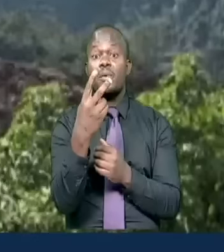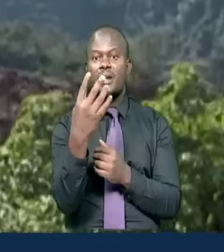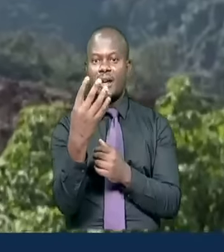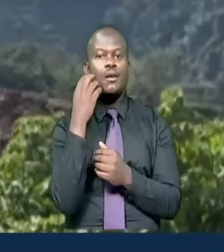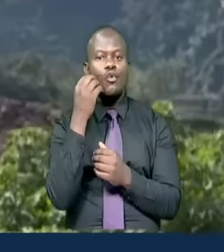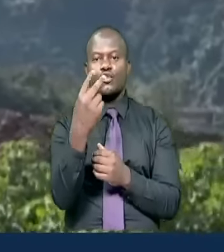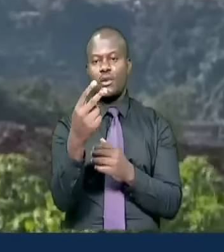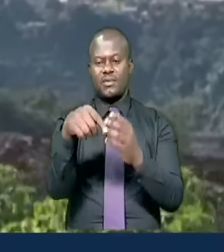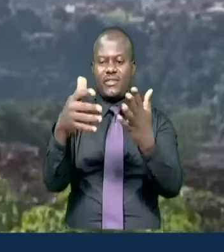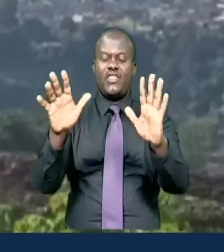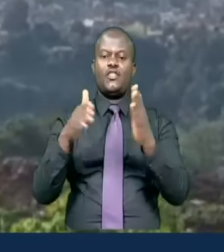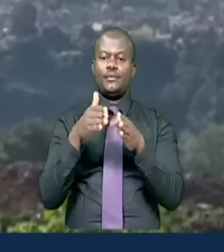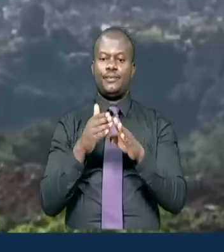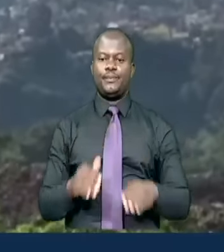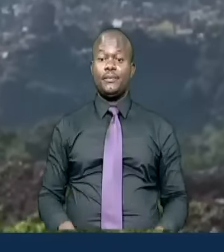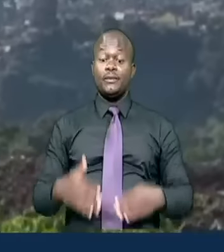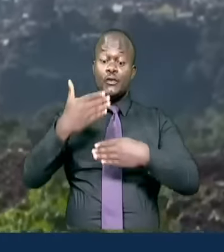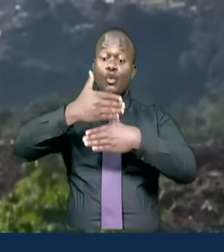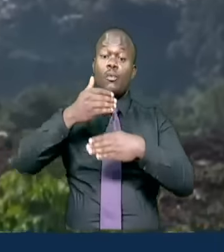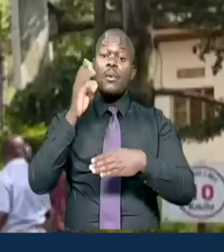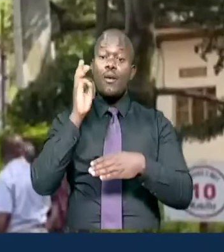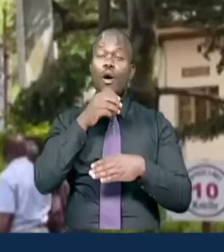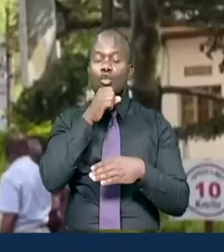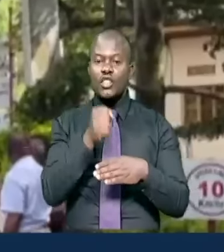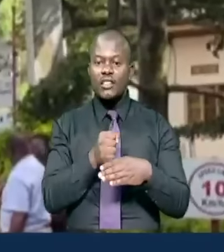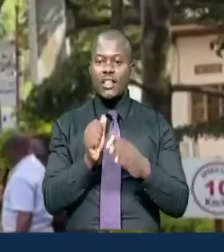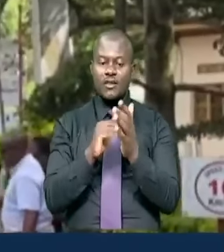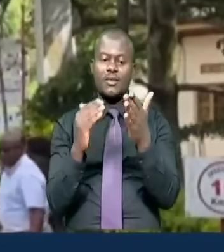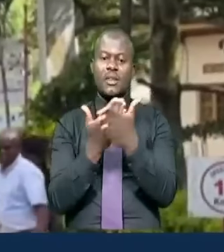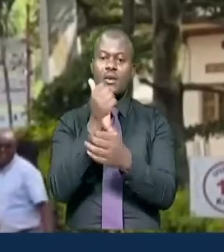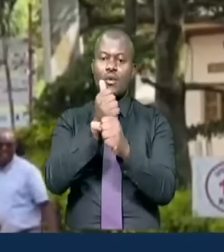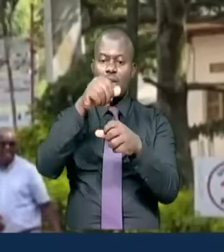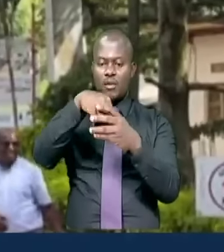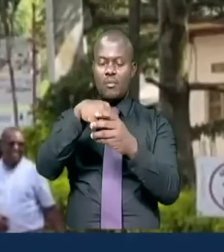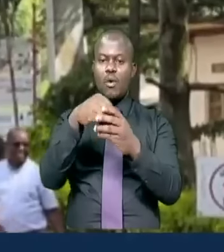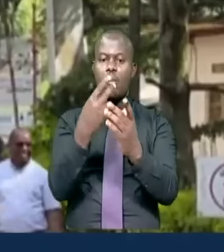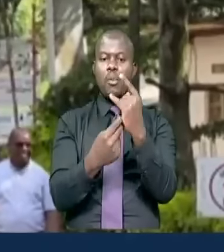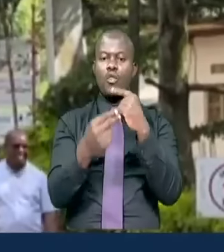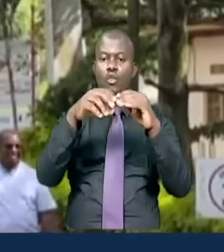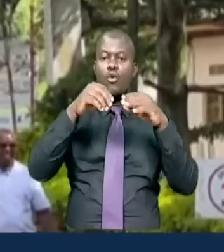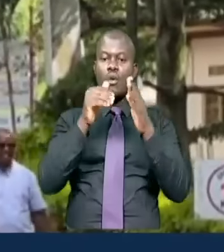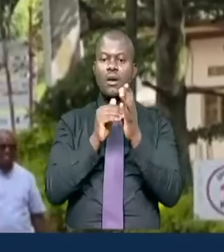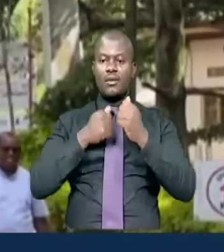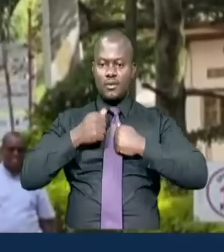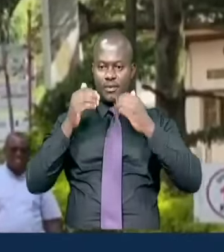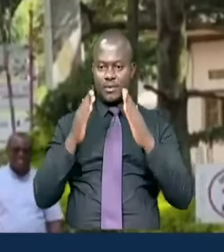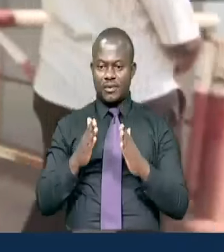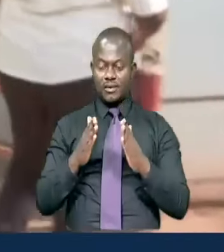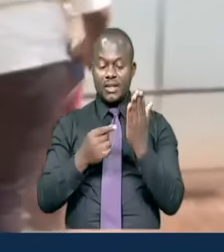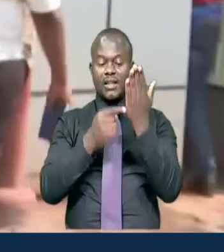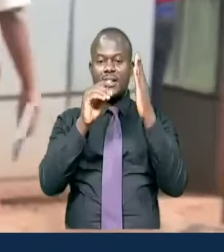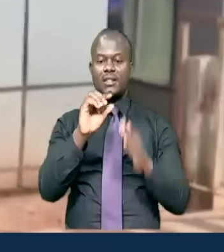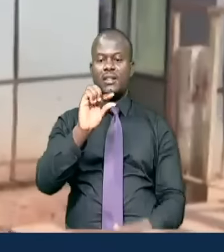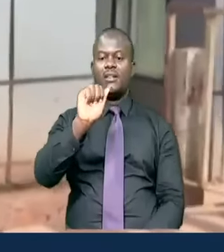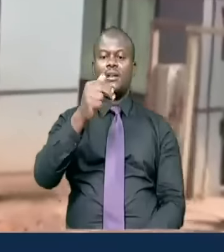2024 uyu mpaka bigaragara ko wari ukuze uzaba mushya kandi ukorerwemo n'abakozi bo ku ruhande rwa Kongo n'u Rwanda. Engineer